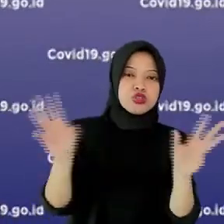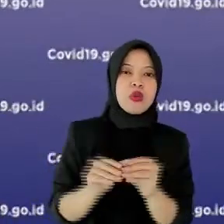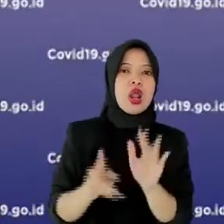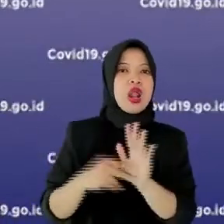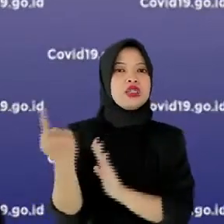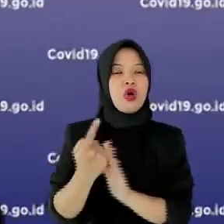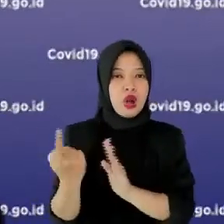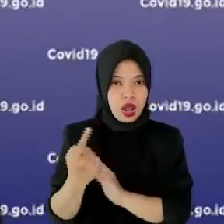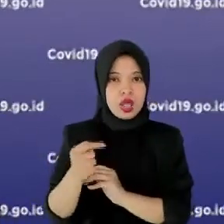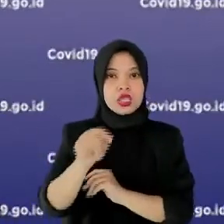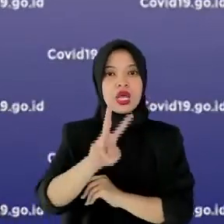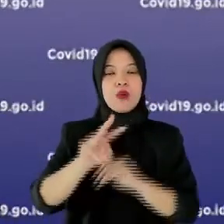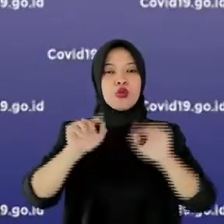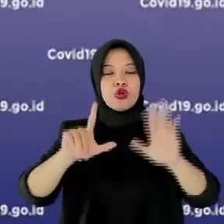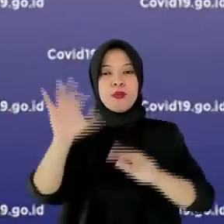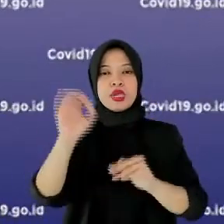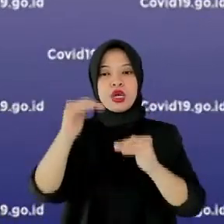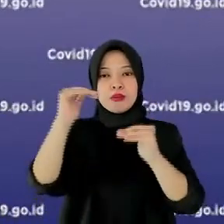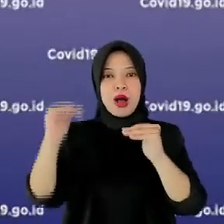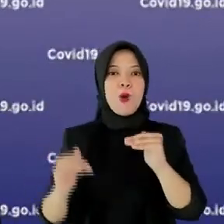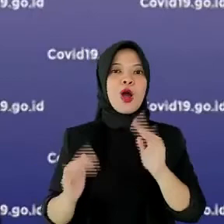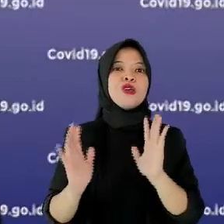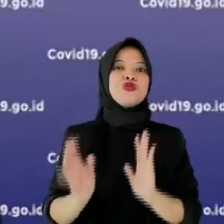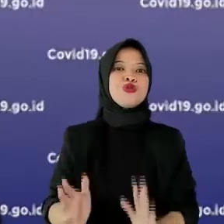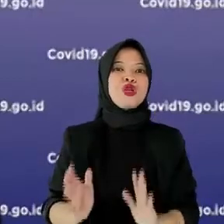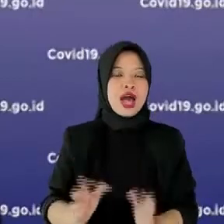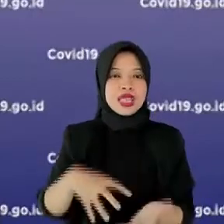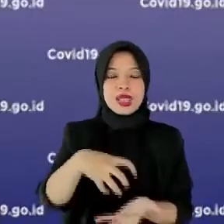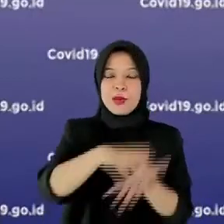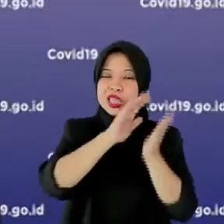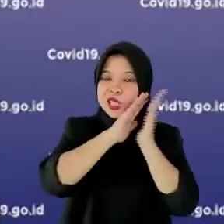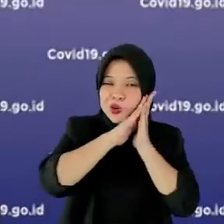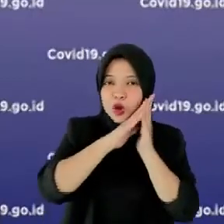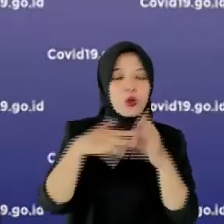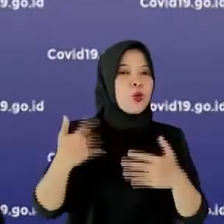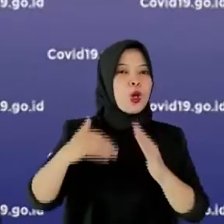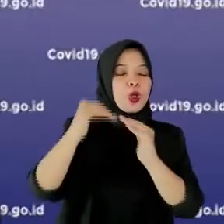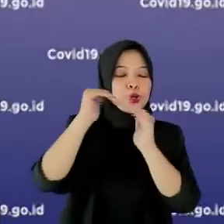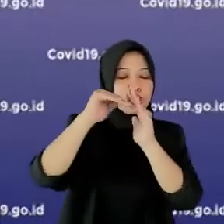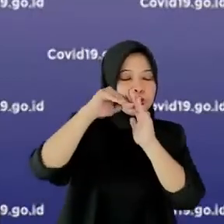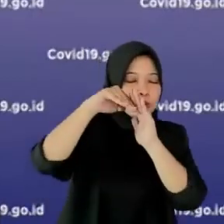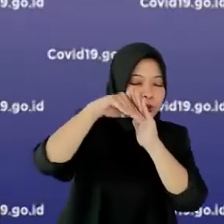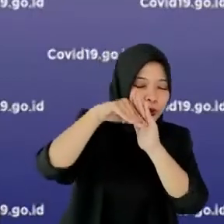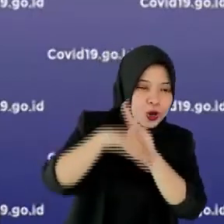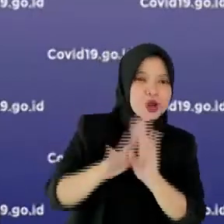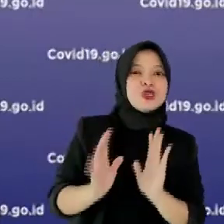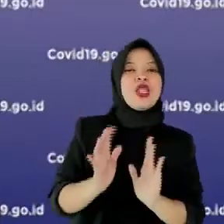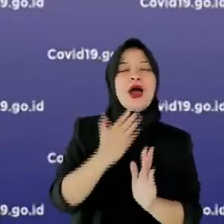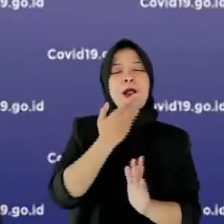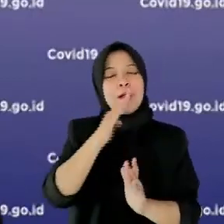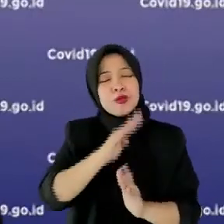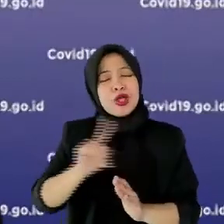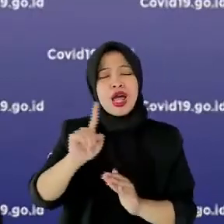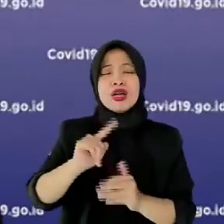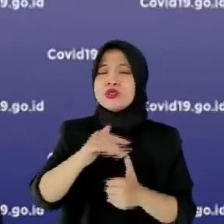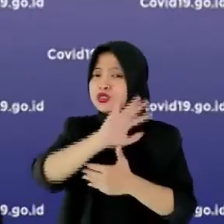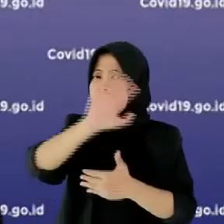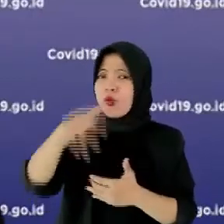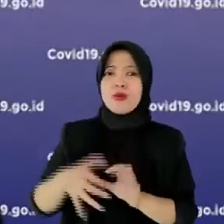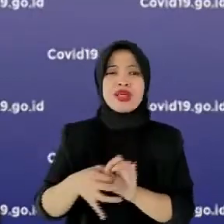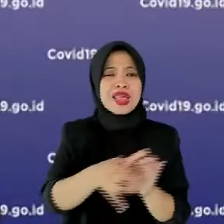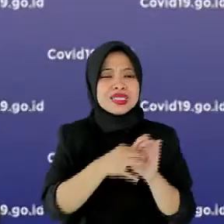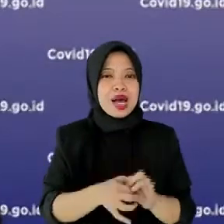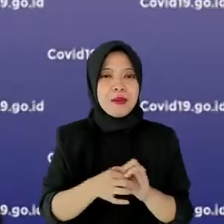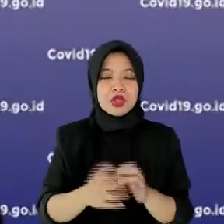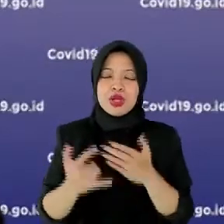nasional angkanya sudah -37%, angka bor kita saat ini sudah jauh turunnya gitu, dan maka ini adalah kerja keras semua pihak,